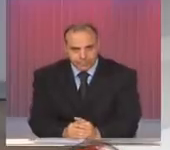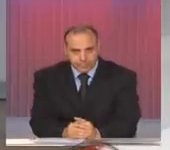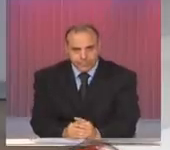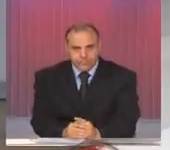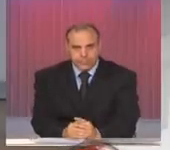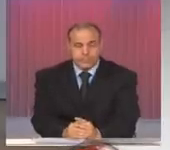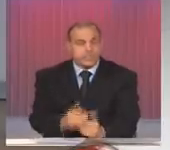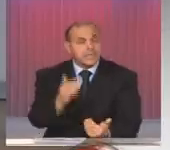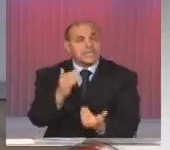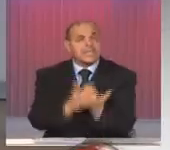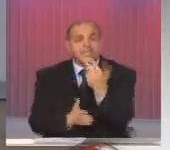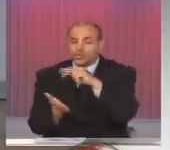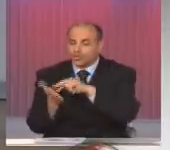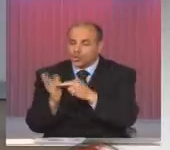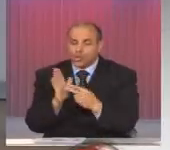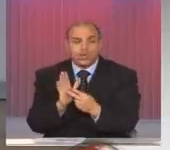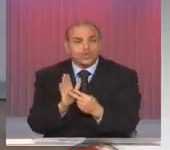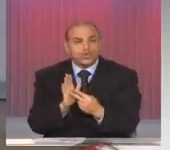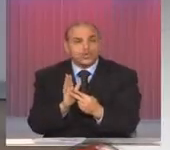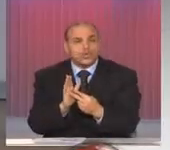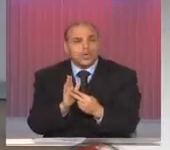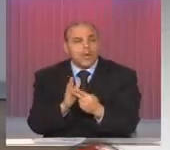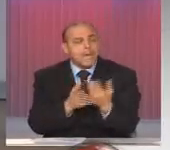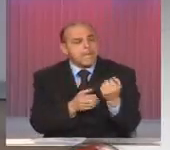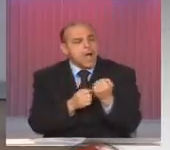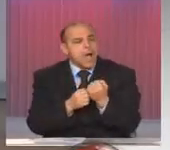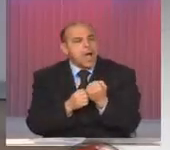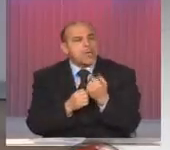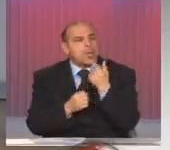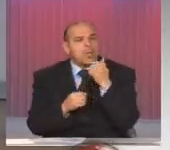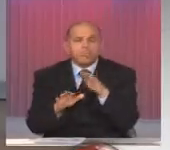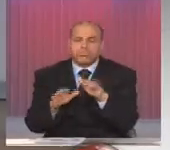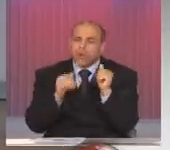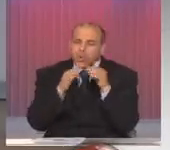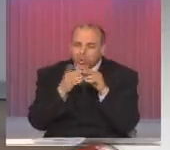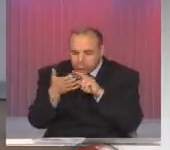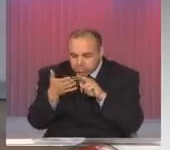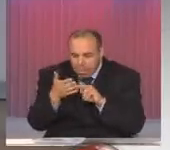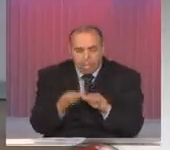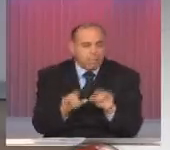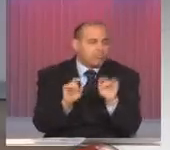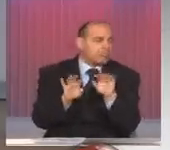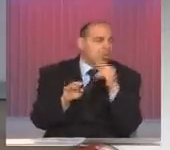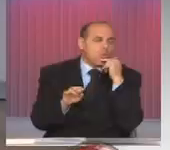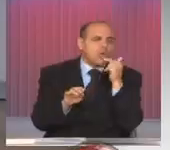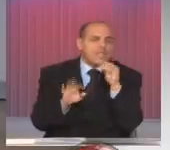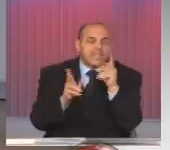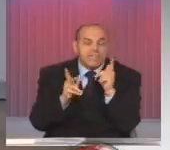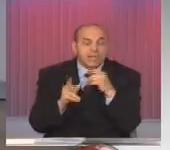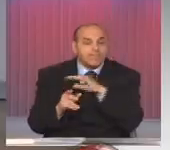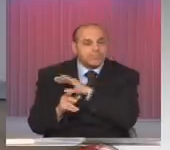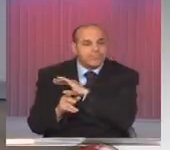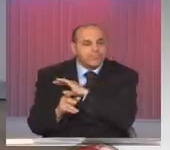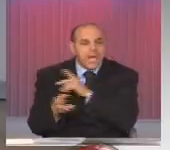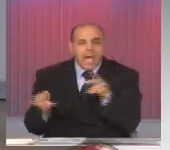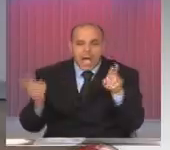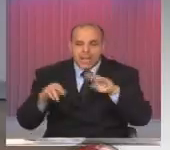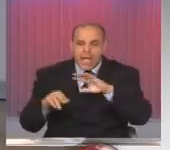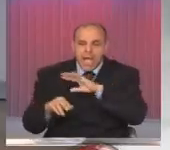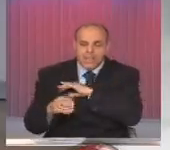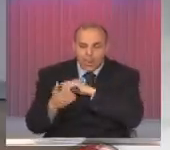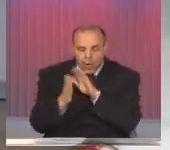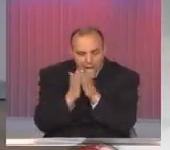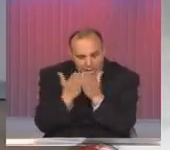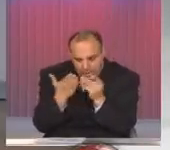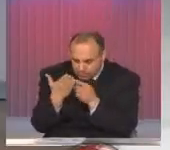في ظل التطور التكنولوجي وما صاحبه من عزوف عن المطالعة وفي محاولة لإيجاد السبل الكفيلة لإعطاء دور